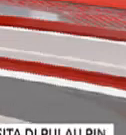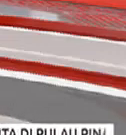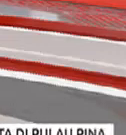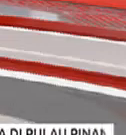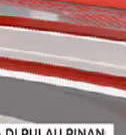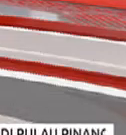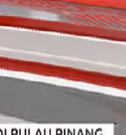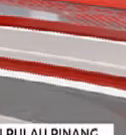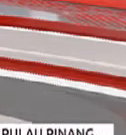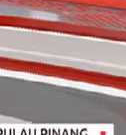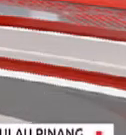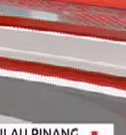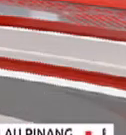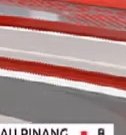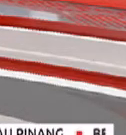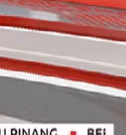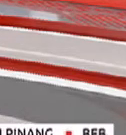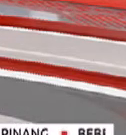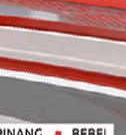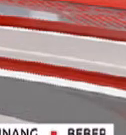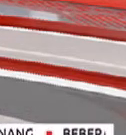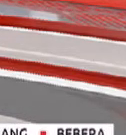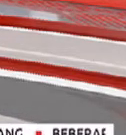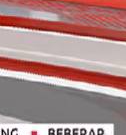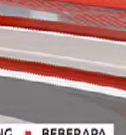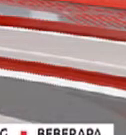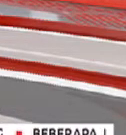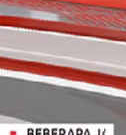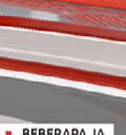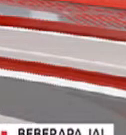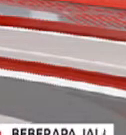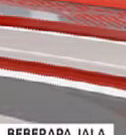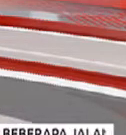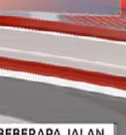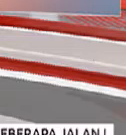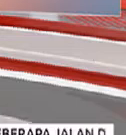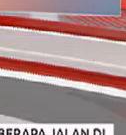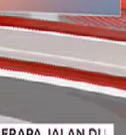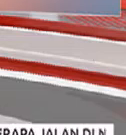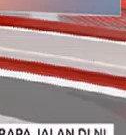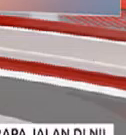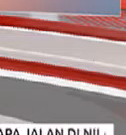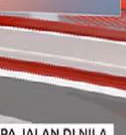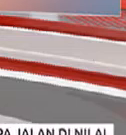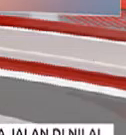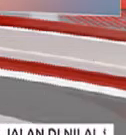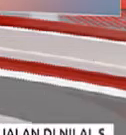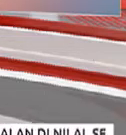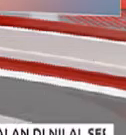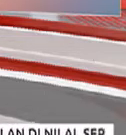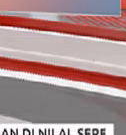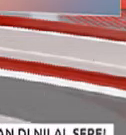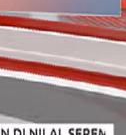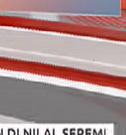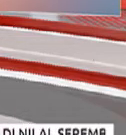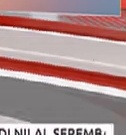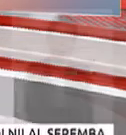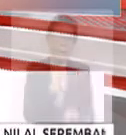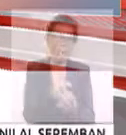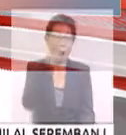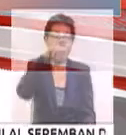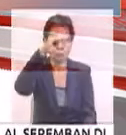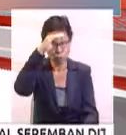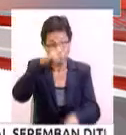Saingan pusingan ketiga Shopee Piala FA Malaysia 2019. Kejutan berlaku di Stadium Tan Sri Dato' Sri Haji Hassan Yunus